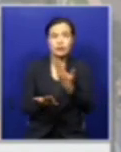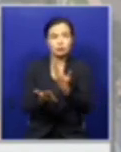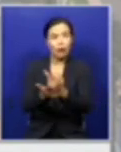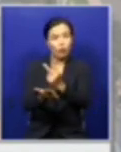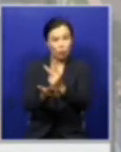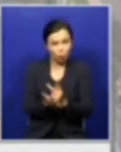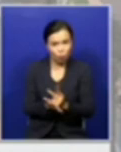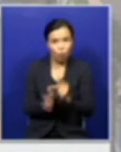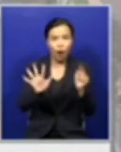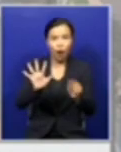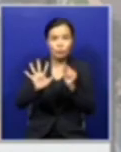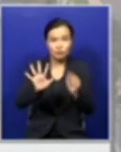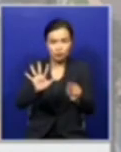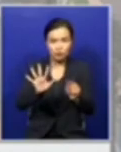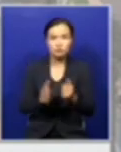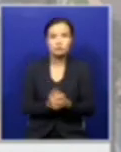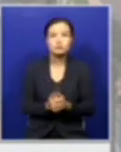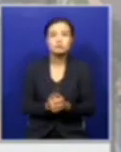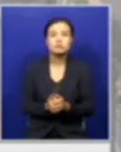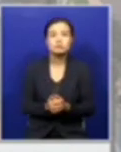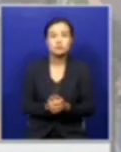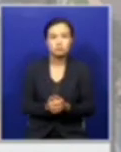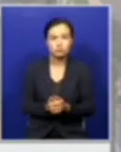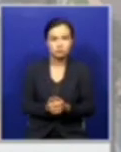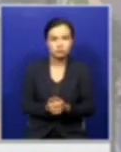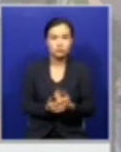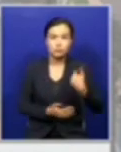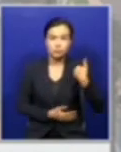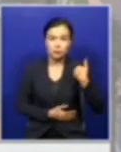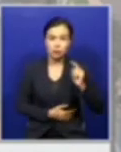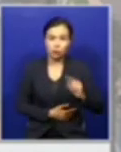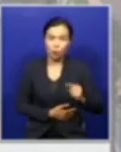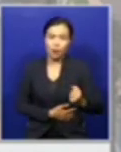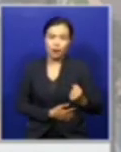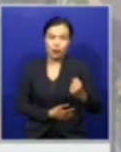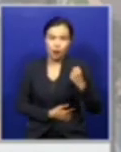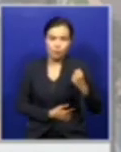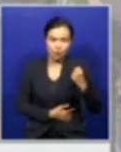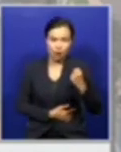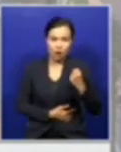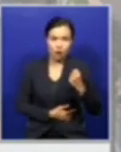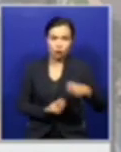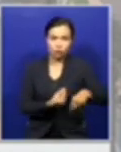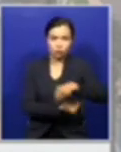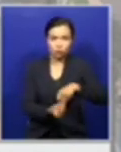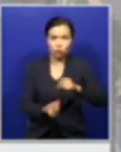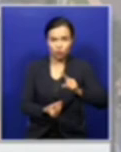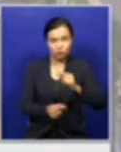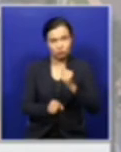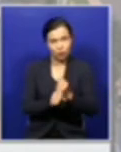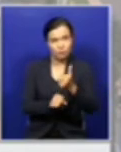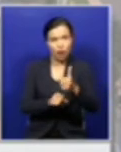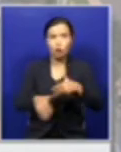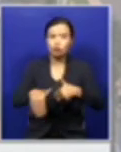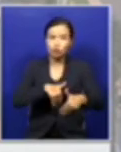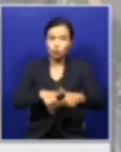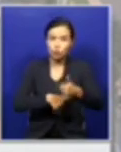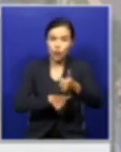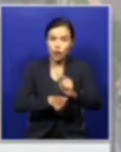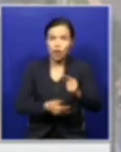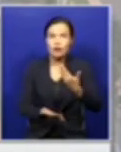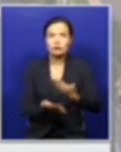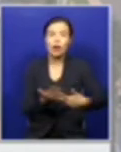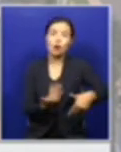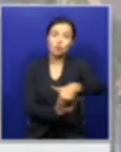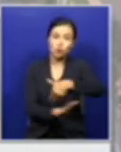านประธานจะทำให้เขามีกำลังในการลุกขึ้นมาประกอบธุรกิจในชุมชนเพื่อให้เงินหมุนเวียน